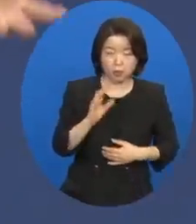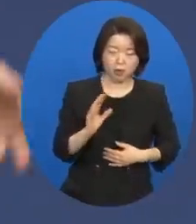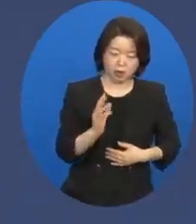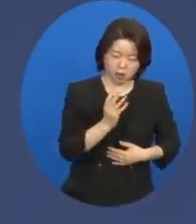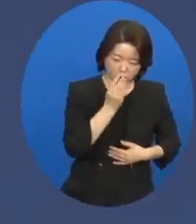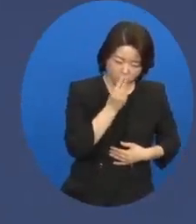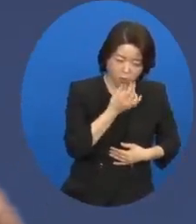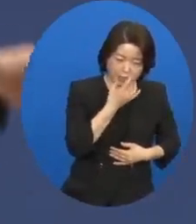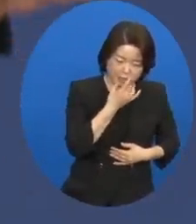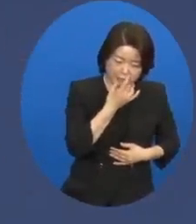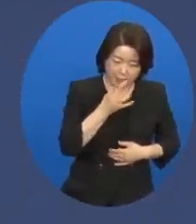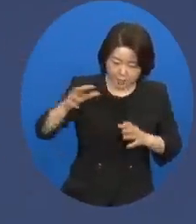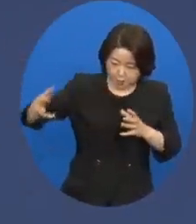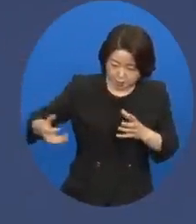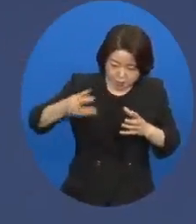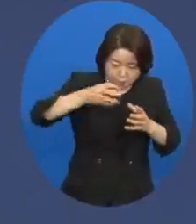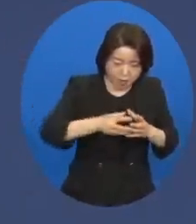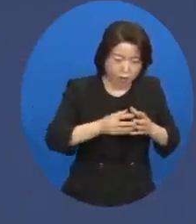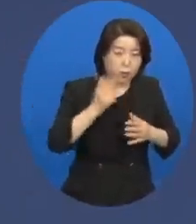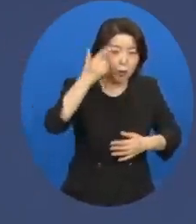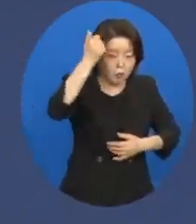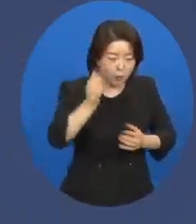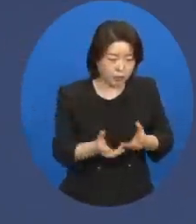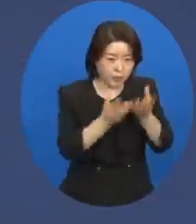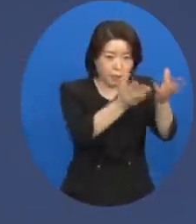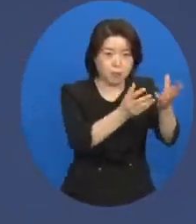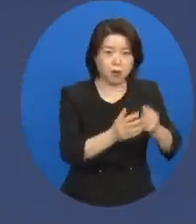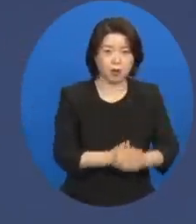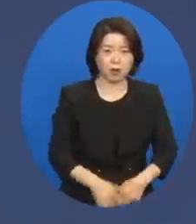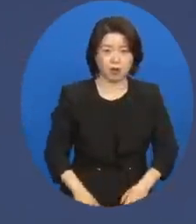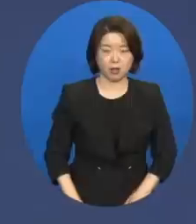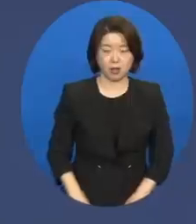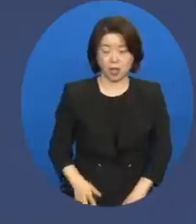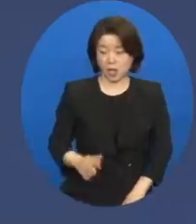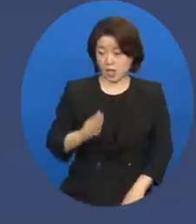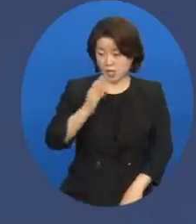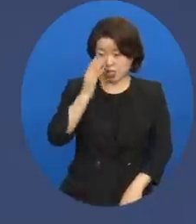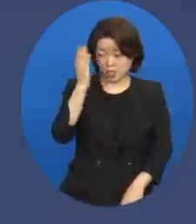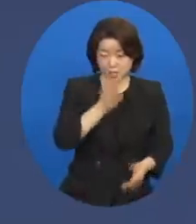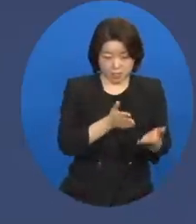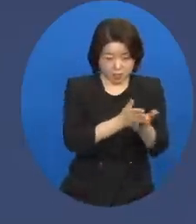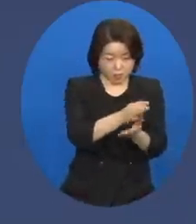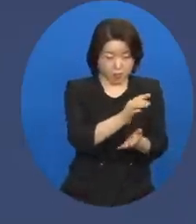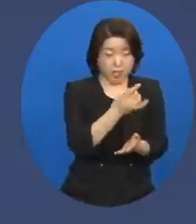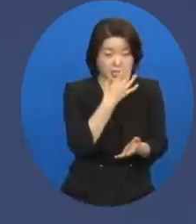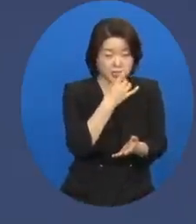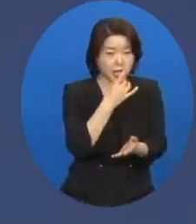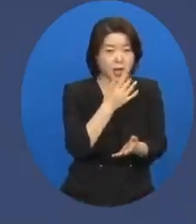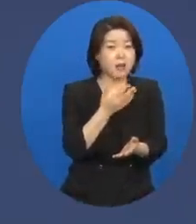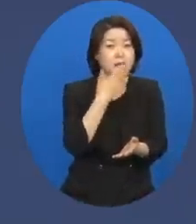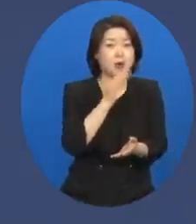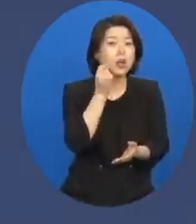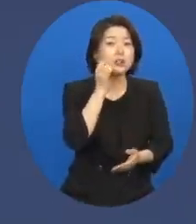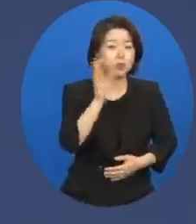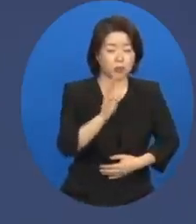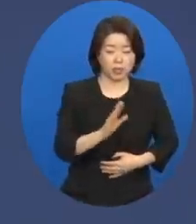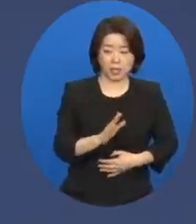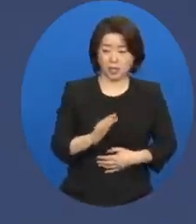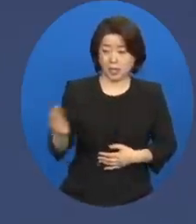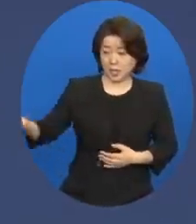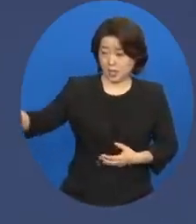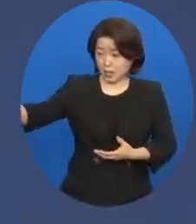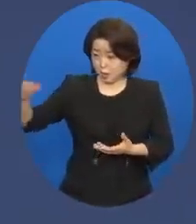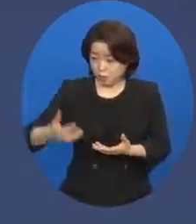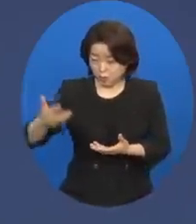목사님한테 갖다 주는 바람에 목사님은 순수 품종을 먹어본 적이 없어요. 온 가난한 성도부터 해가지고 막